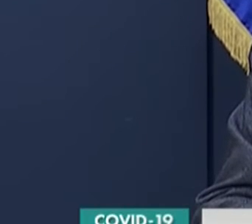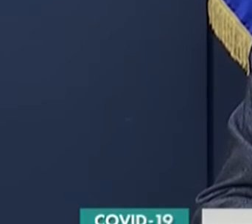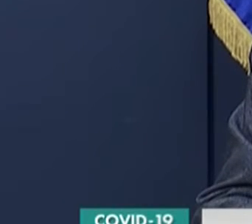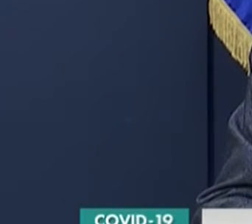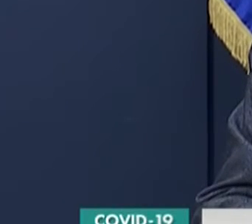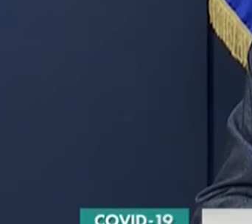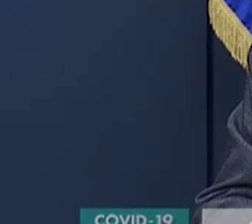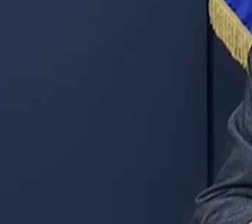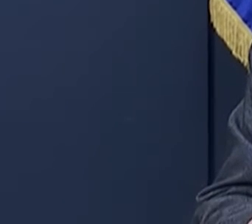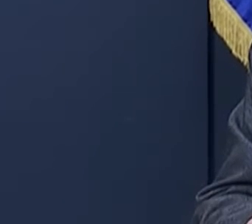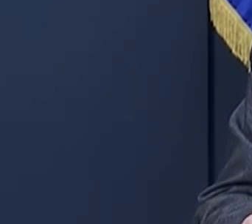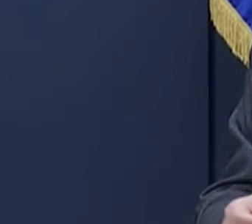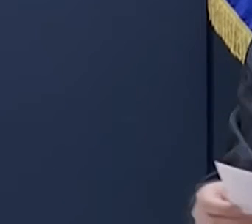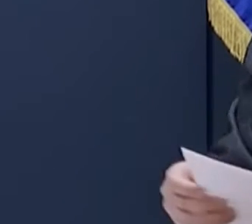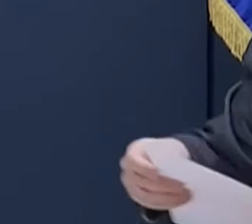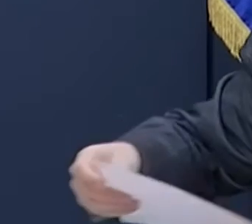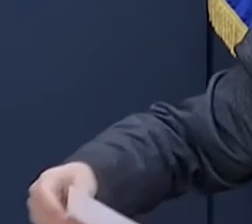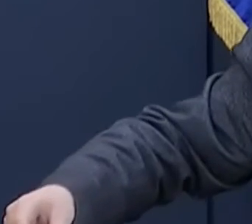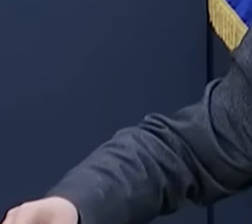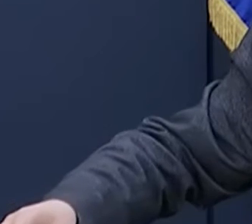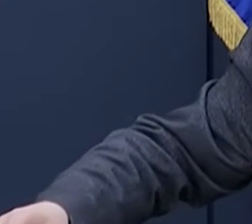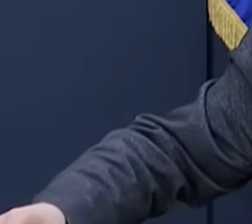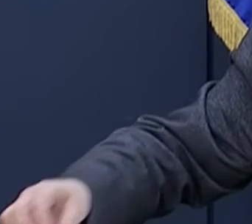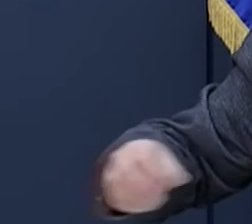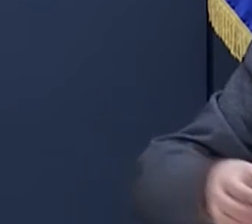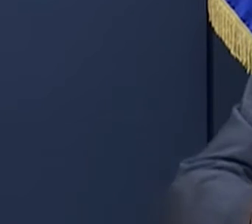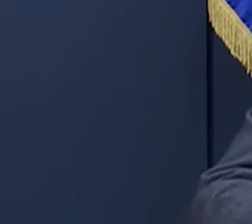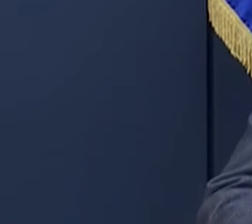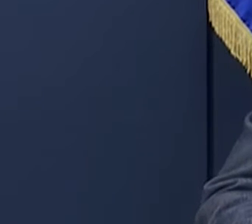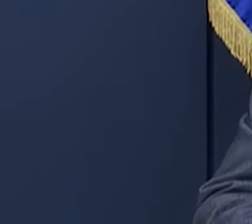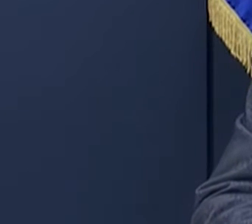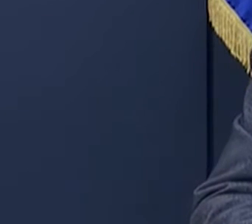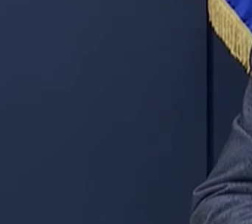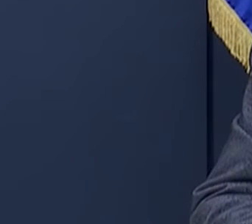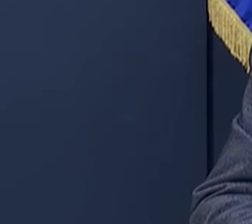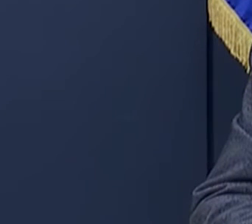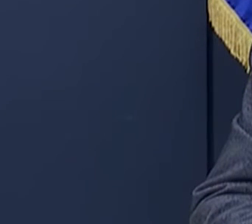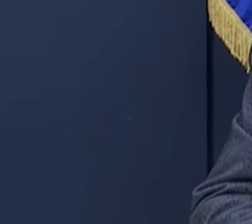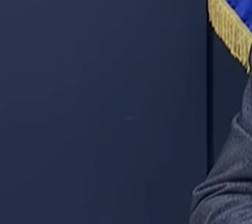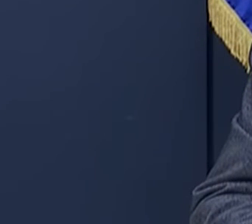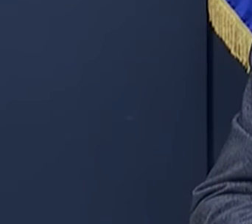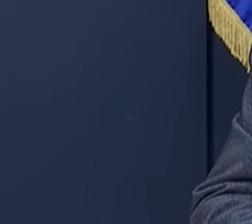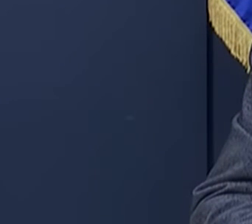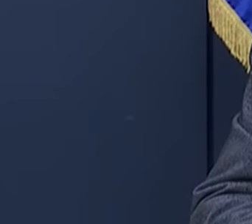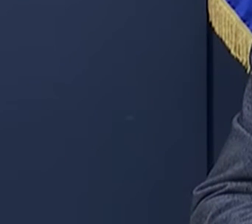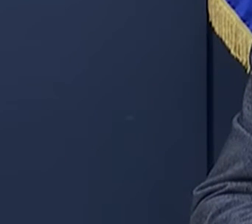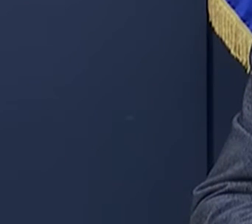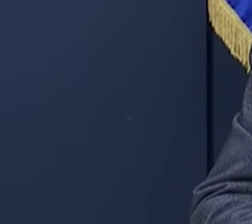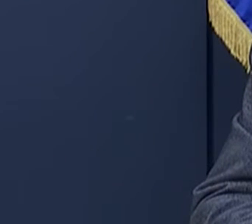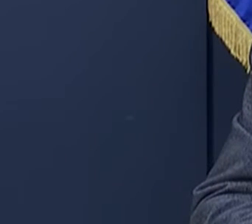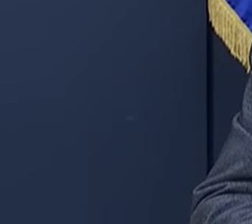δημόσιων νοσοκομείων, οι οποίες διατίθενται αποκλειστικά για την νοσηλεία περιστατικών με λίμωξη από τον κορονοϊό. Όπως ήδη